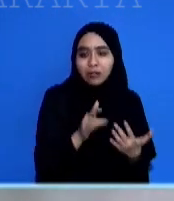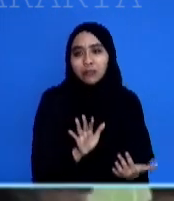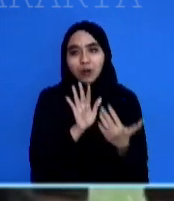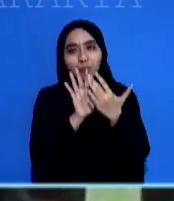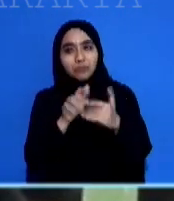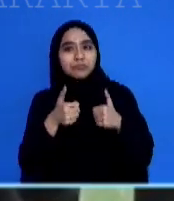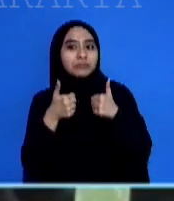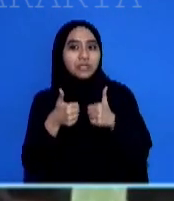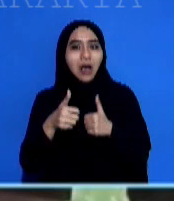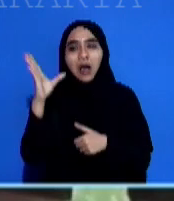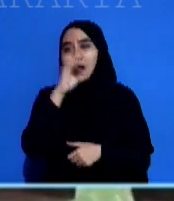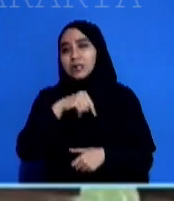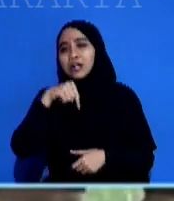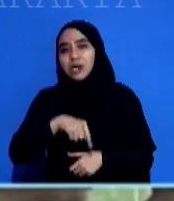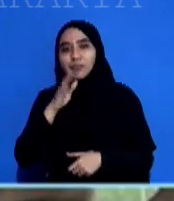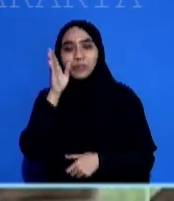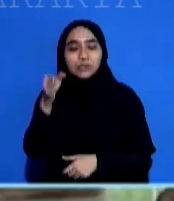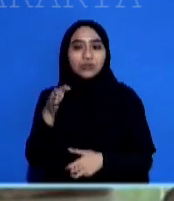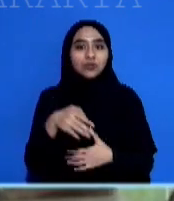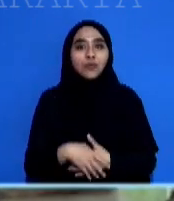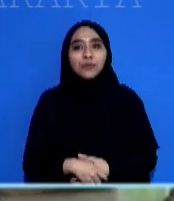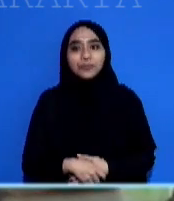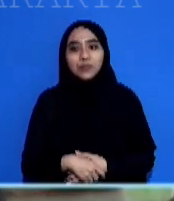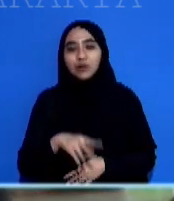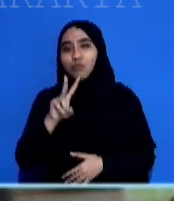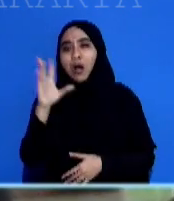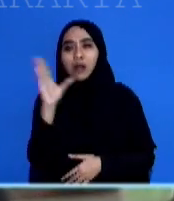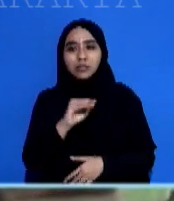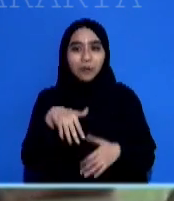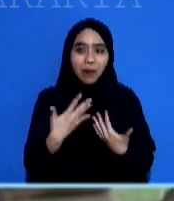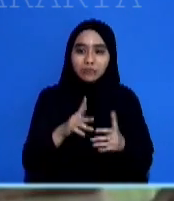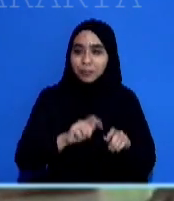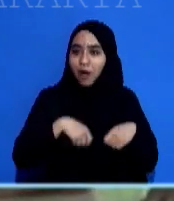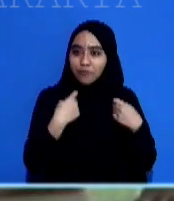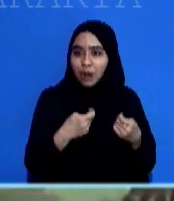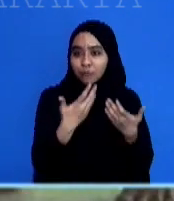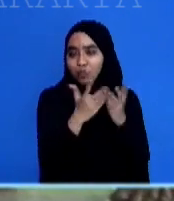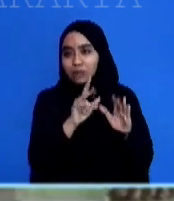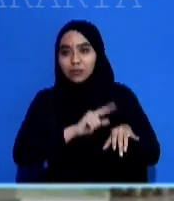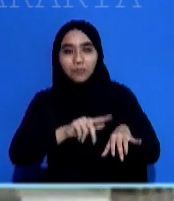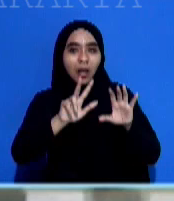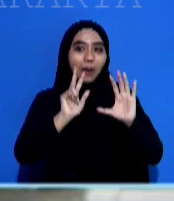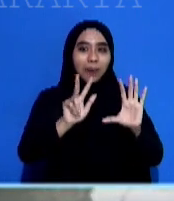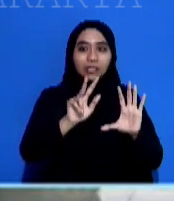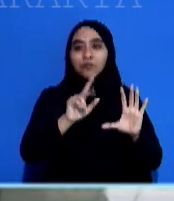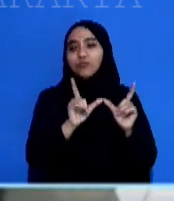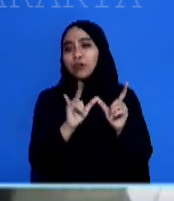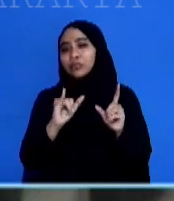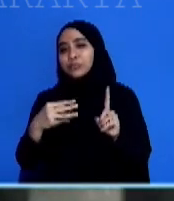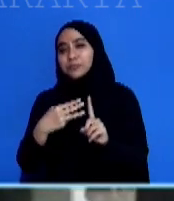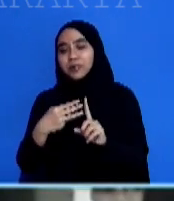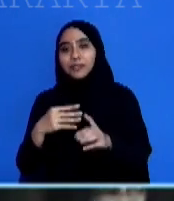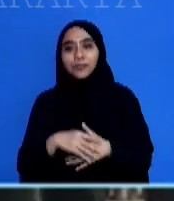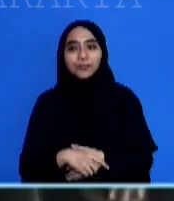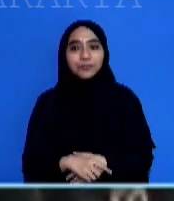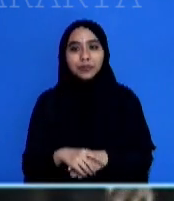yang dimulai hari ini hingga esok hari selama 2 hari itu pendaftaran dibuka mulai pukul 800 waktu Indonesia bagian barat hingga